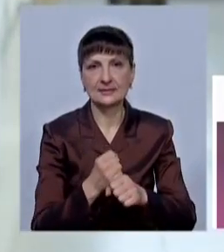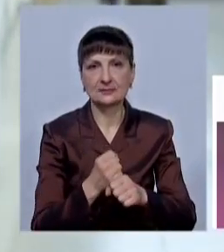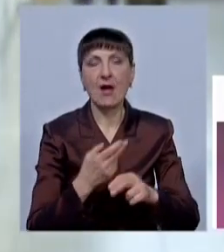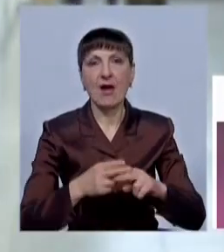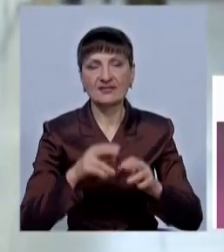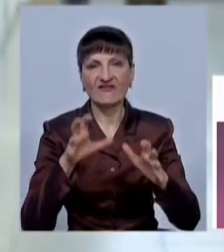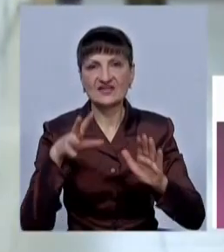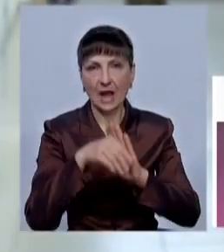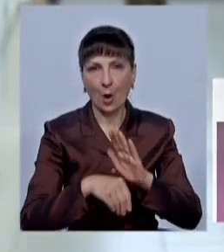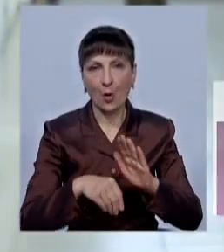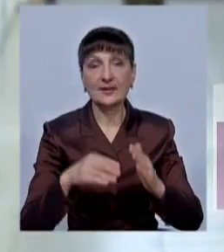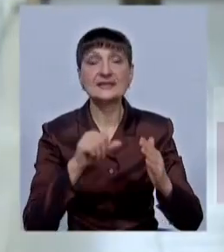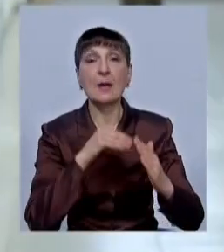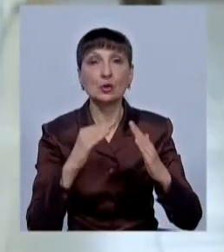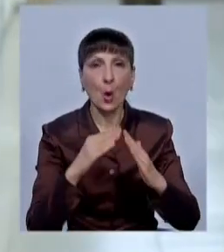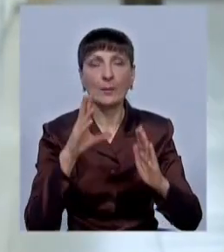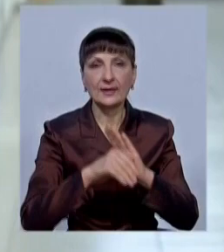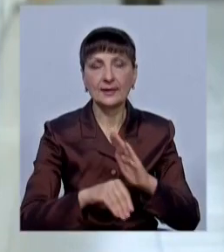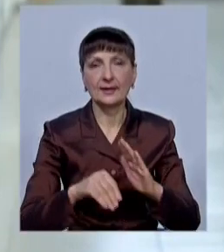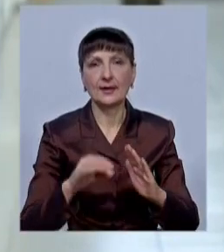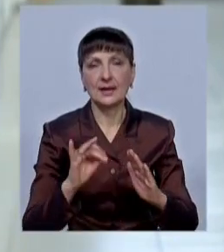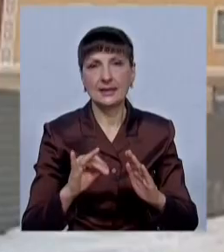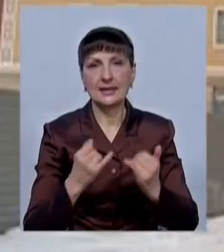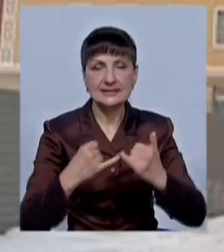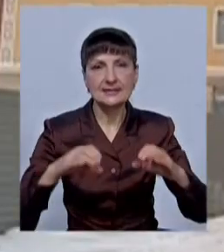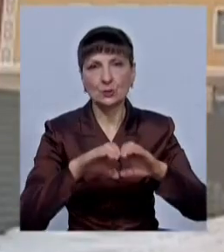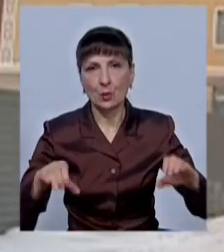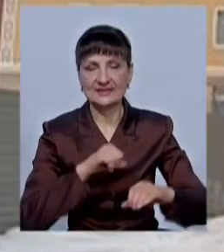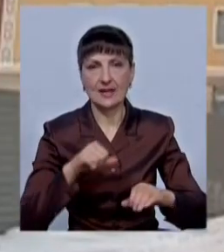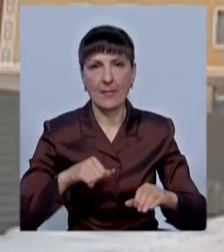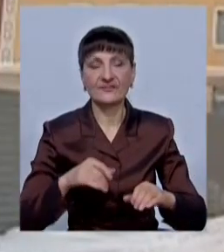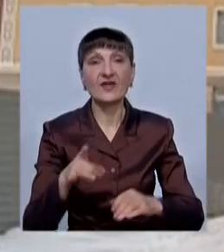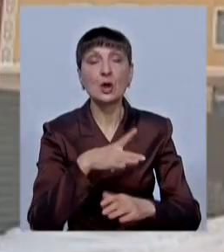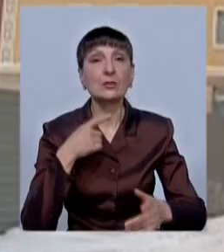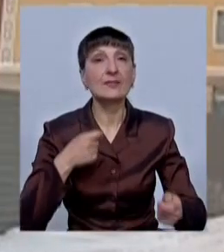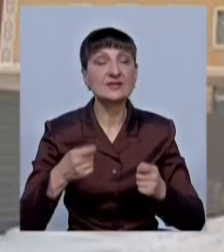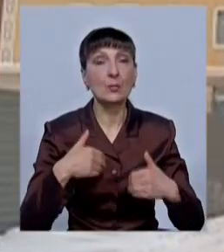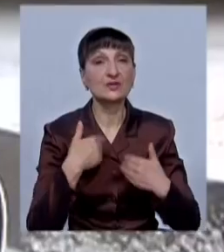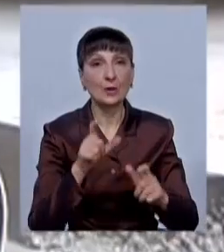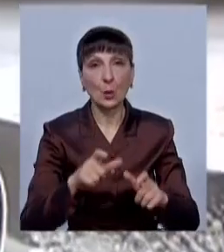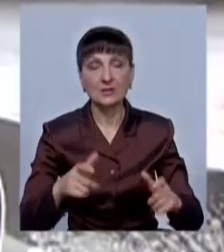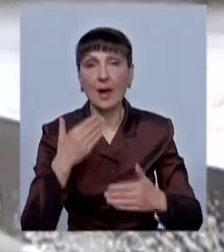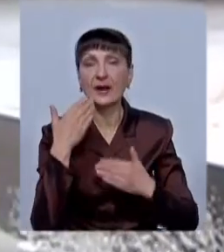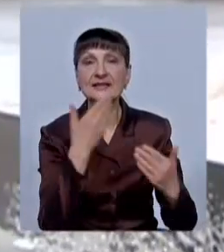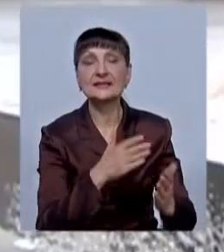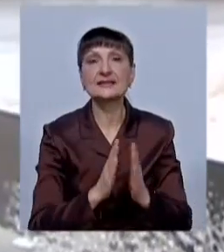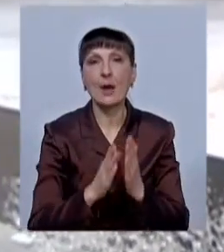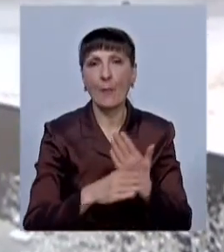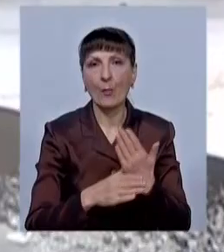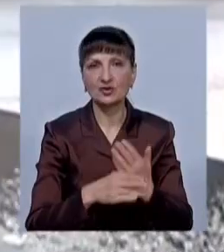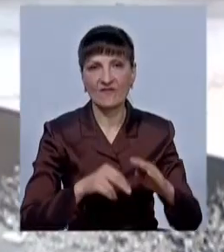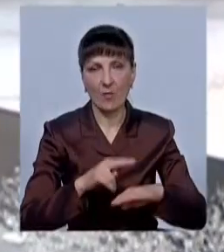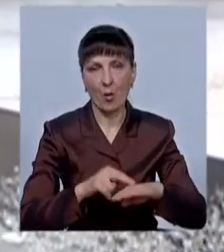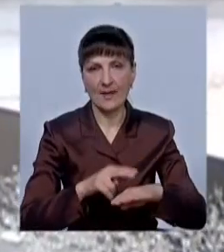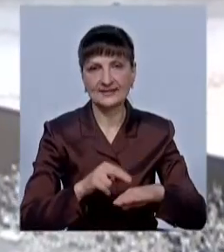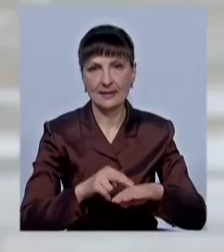Это включается и самого дома, и включается подключение сетей. В районной администрации посоветовали жильцам обратиться за помощью в